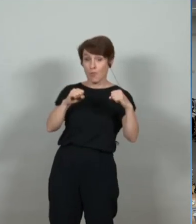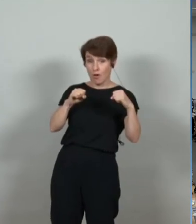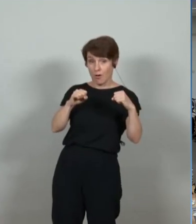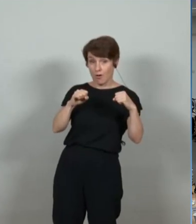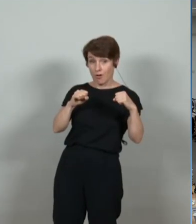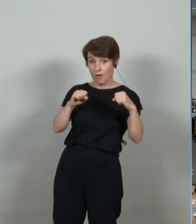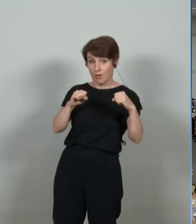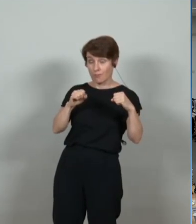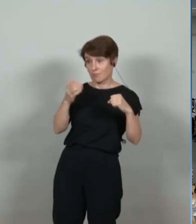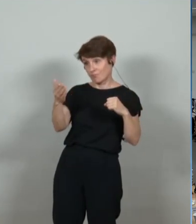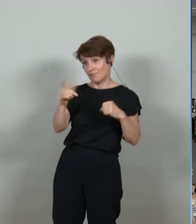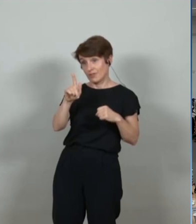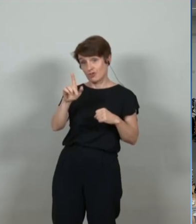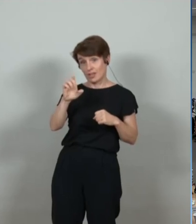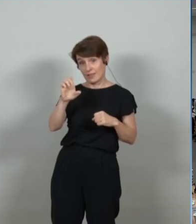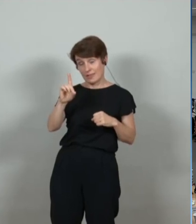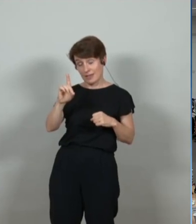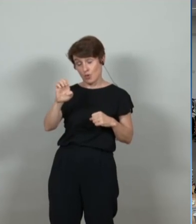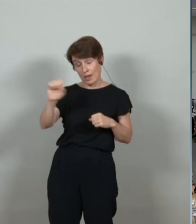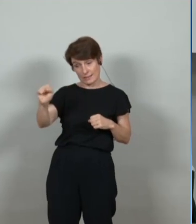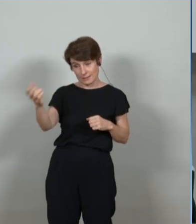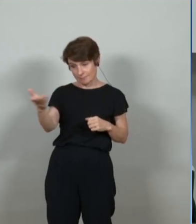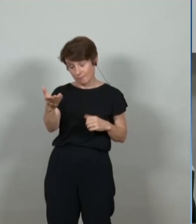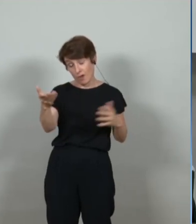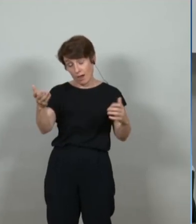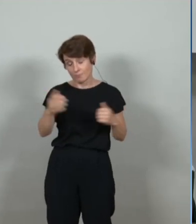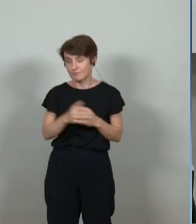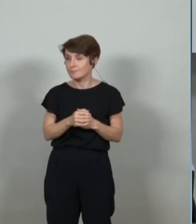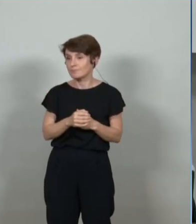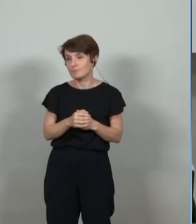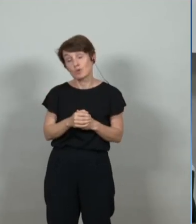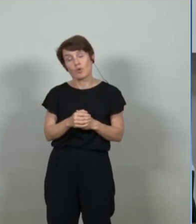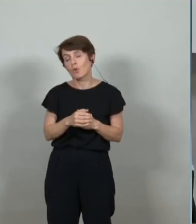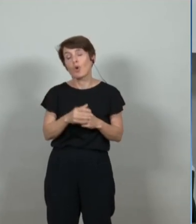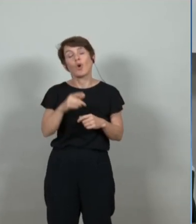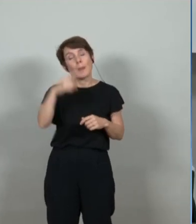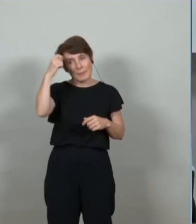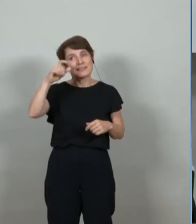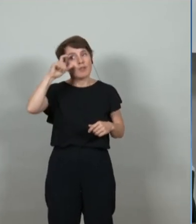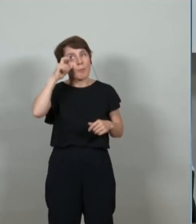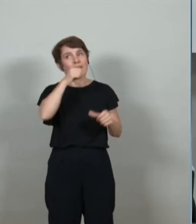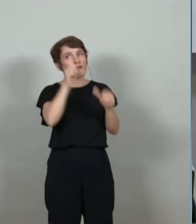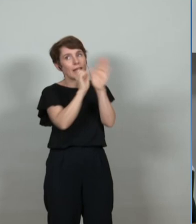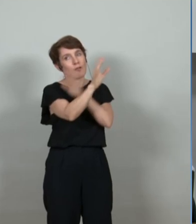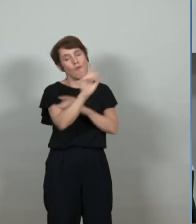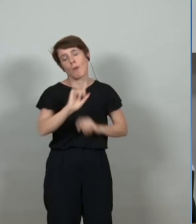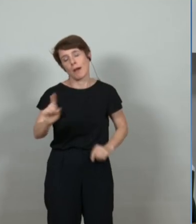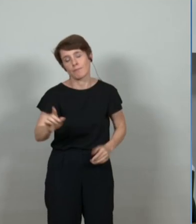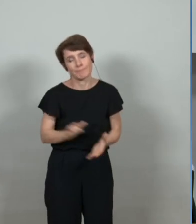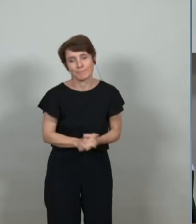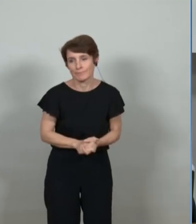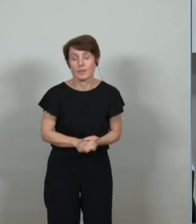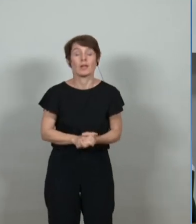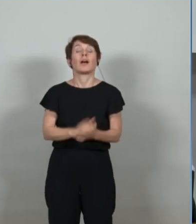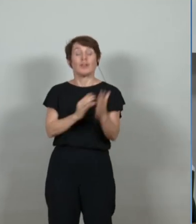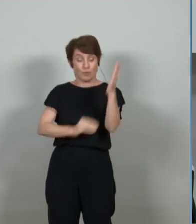voilà j'ai des donc nous n'écrirons pas monsieur Biden le maman et repoussé je mets